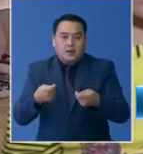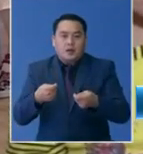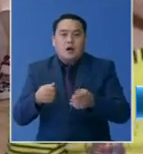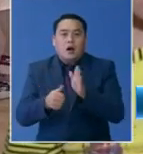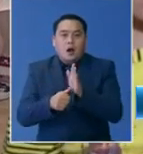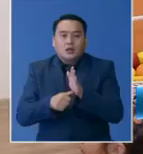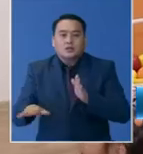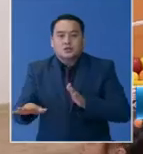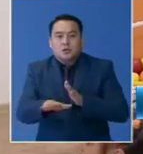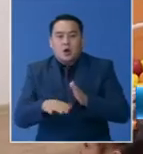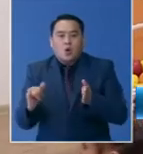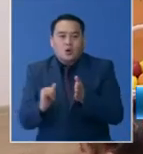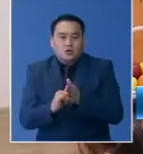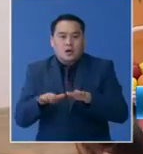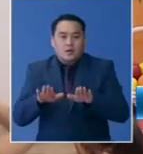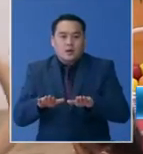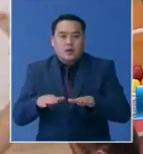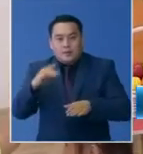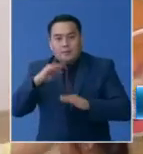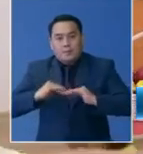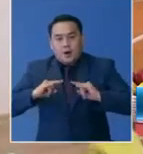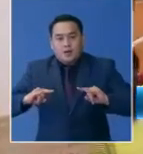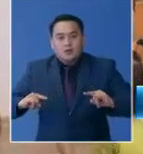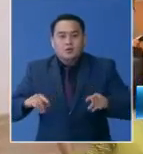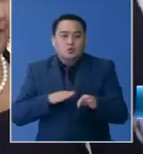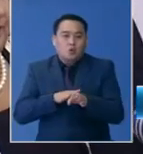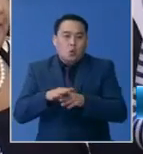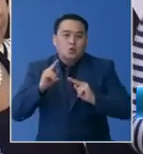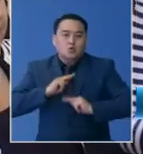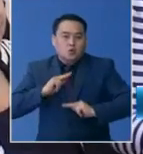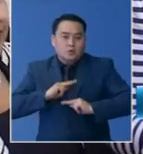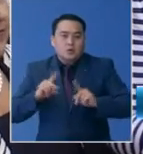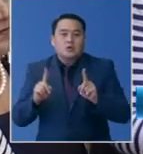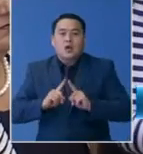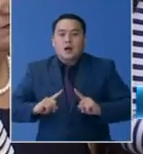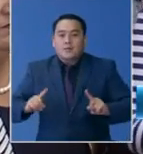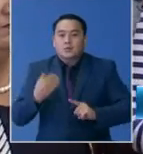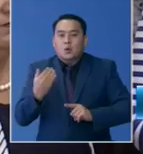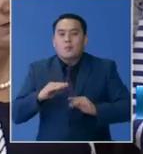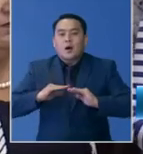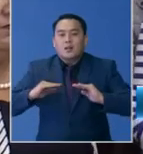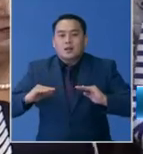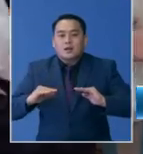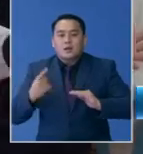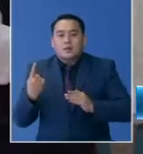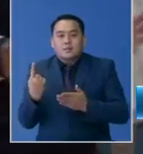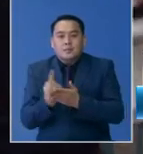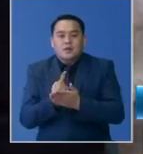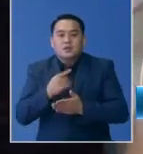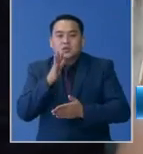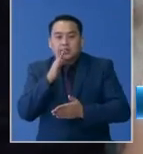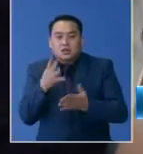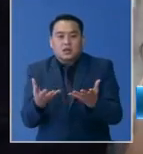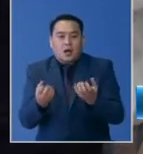шағын ауданында орналасқан. Қазір балабақша толық құрамда жұмыс деп жатыр. Ерекшелігі сол, мұнда балаларды бір жастан бастап алады.